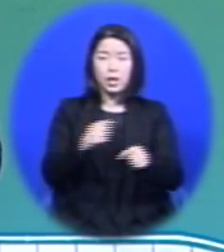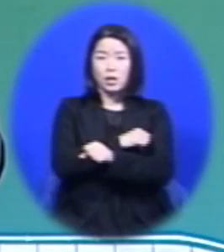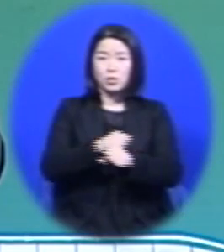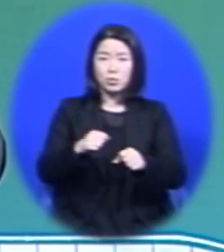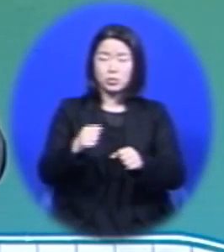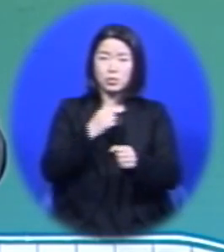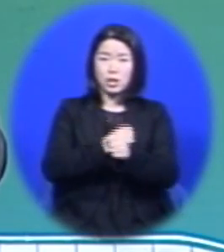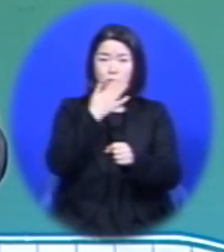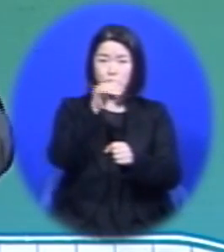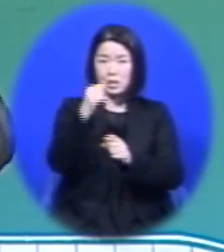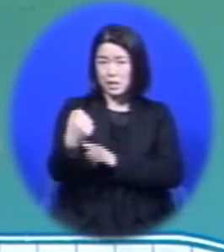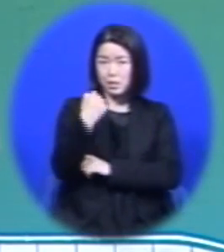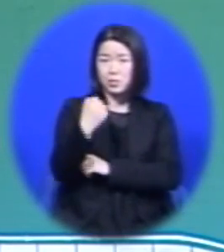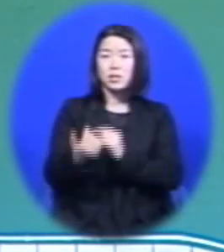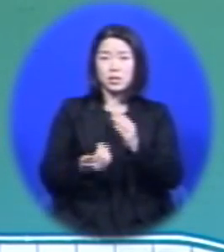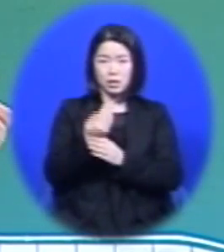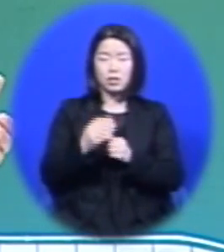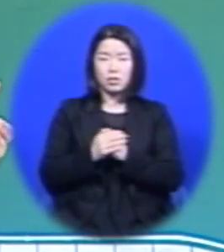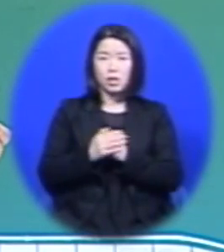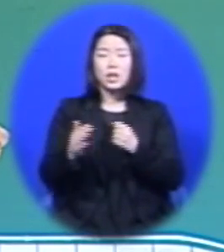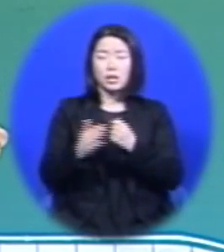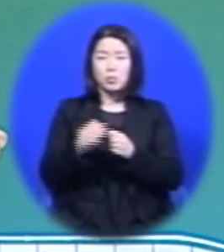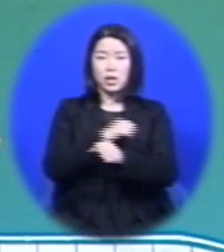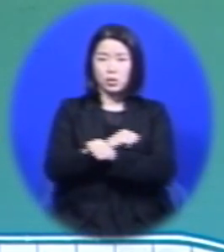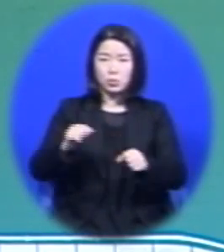힘이 있습니다. 그래서 용서가 되는 거예요.